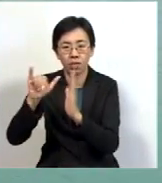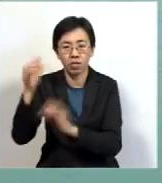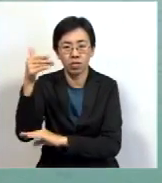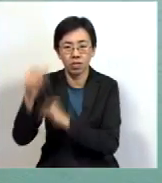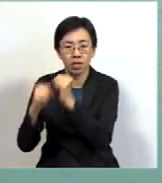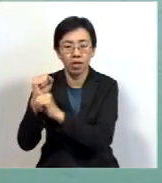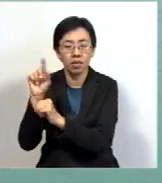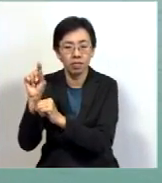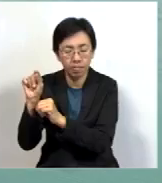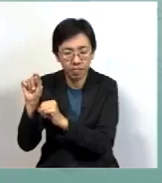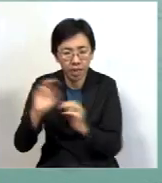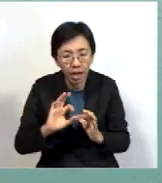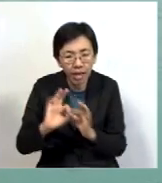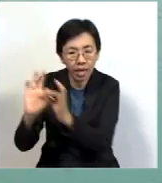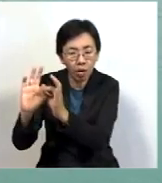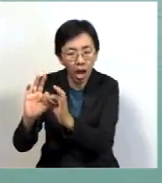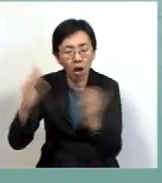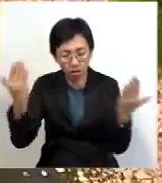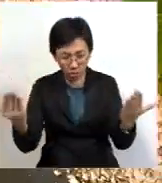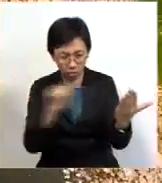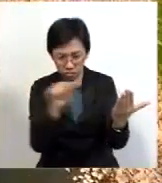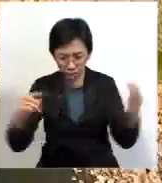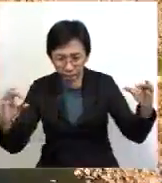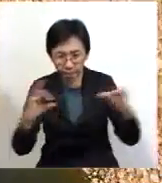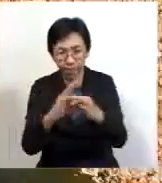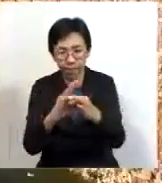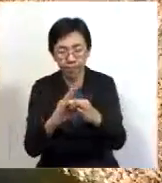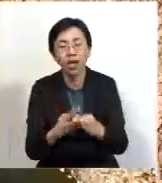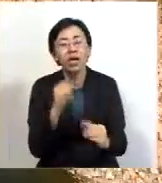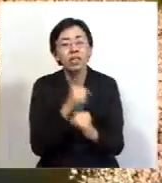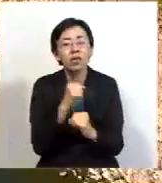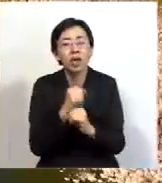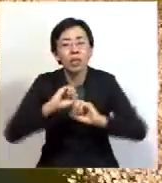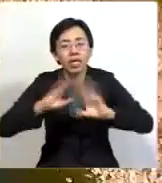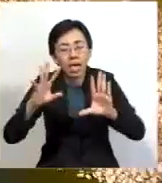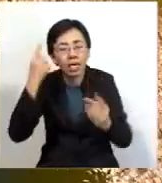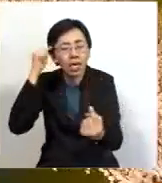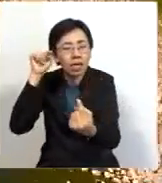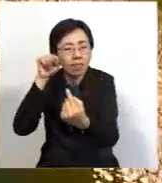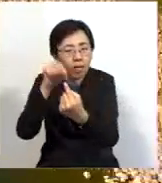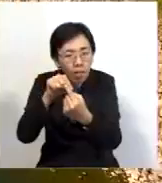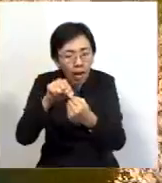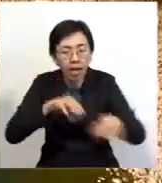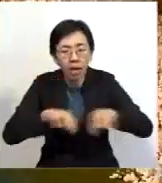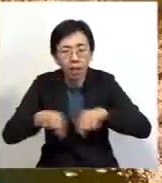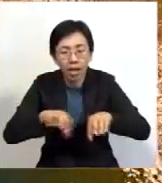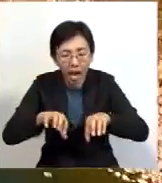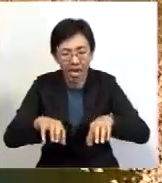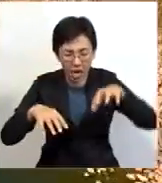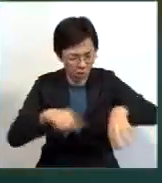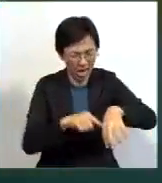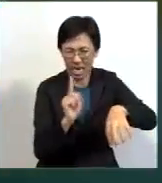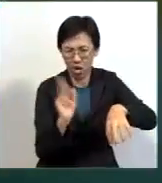ติเป็นกรอบในการจัดทำแผนโดยจะต้องมีผลสัมฤทธิ์เนี่ยมีเป้าหมายร่วมกันแล้วก็ทำงานร่วมกันมากกว่า1หน่วยงานด้ว